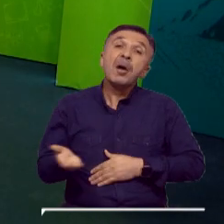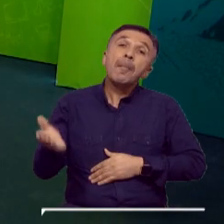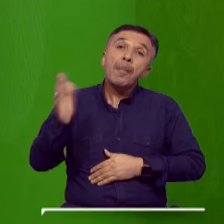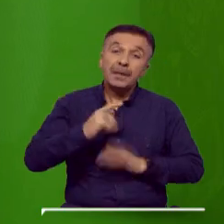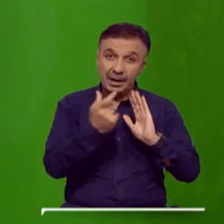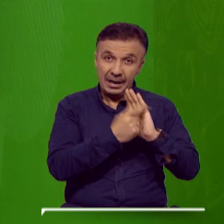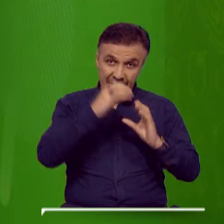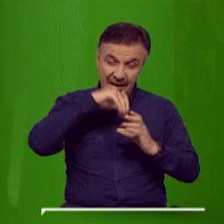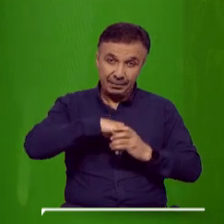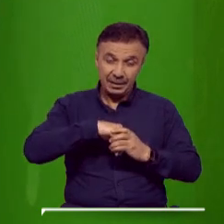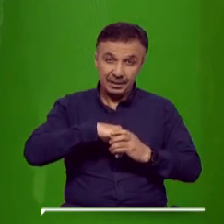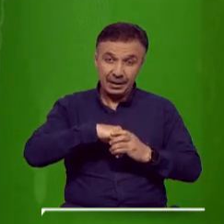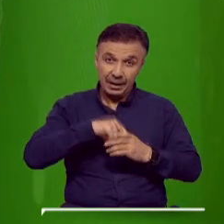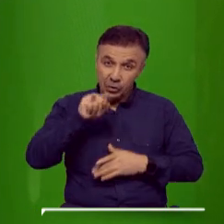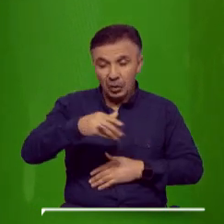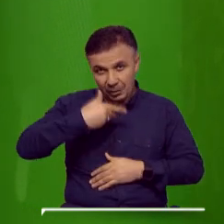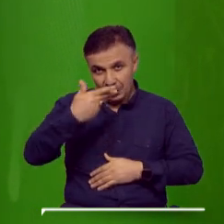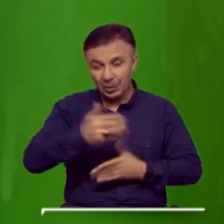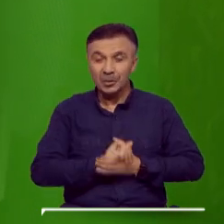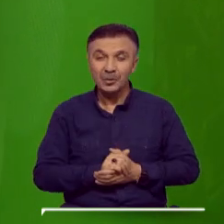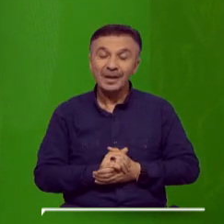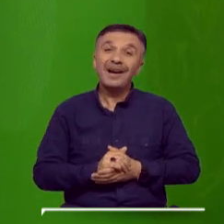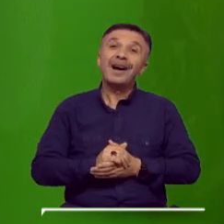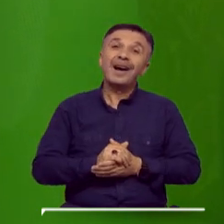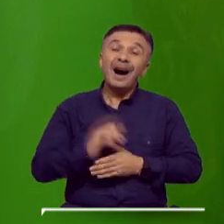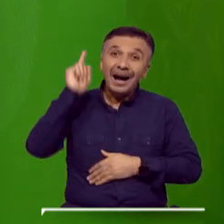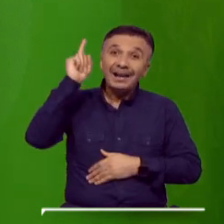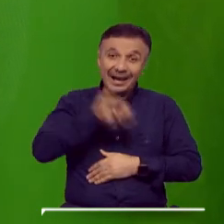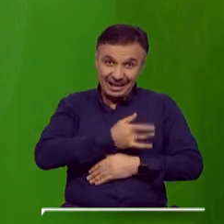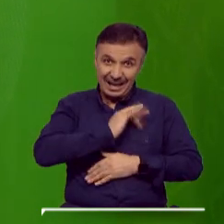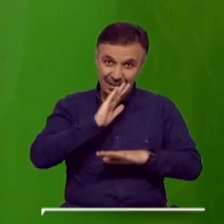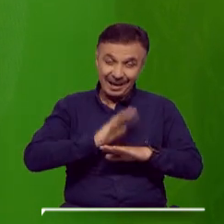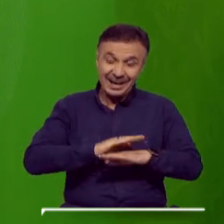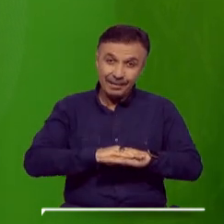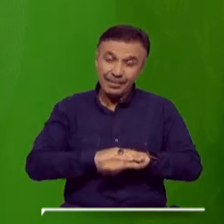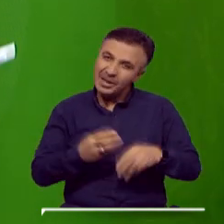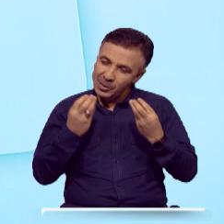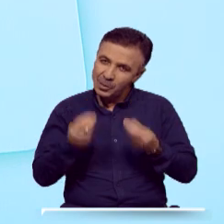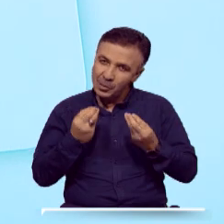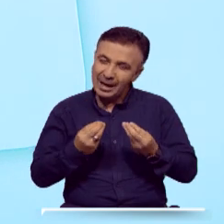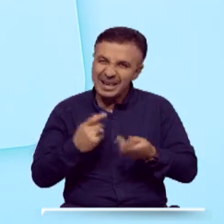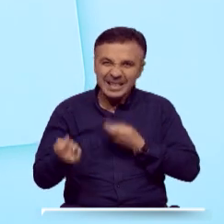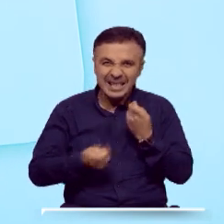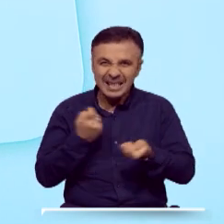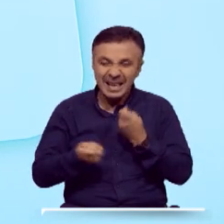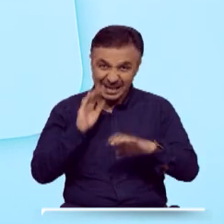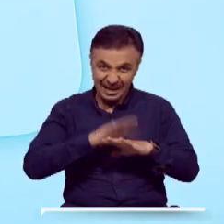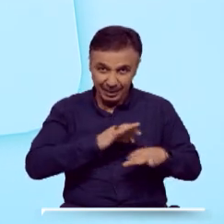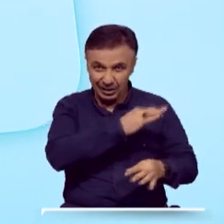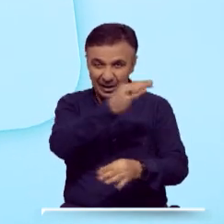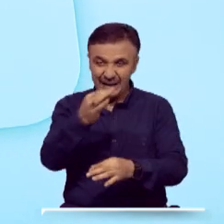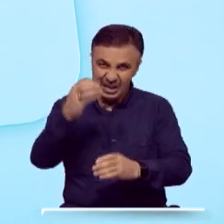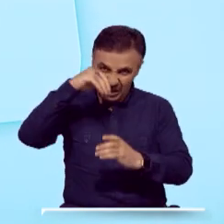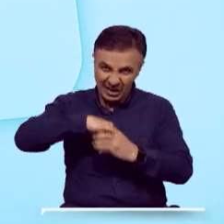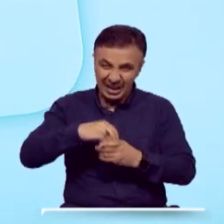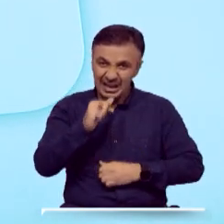ayet-i kerimesinde bakınız ne buyuruyor. Allah iman edip güzel işler yapanları